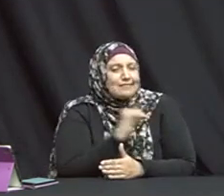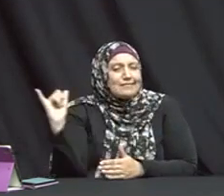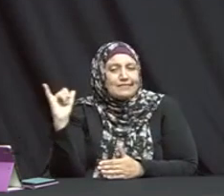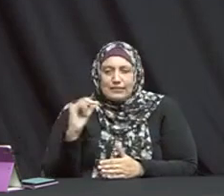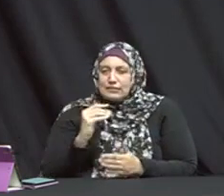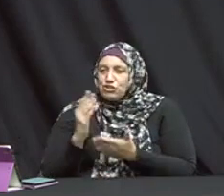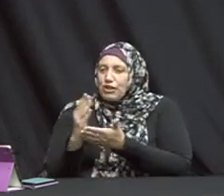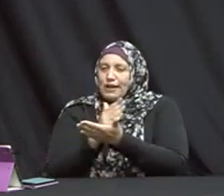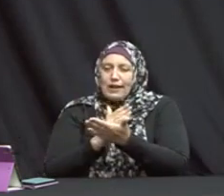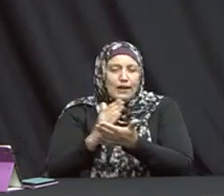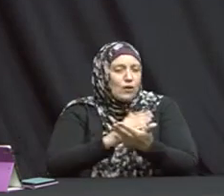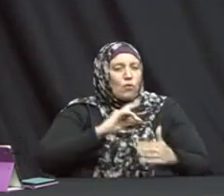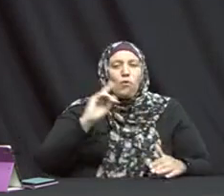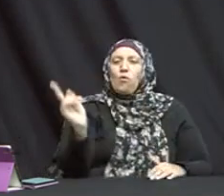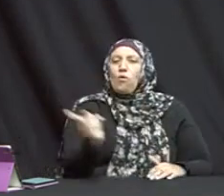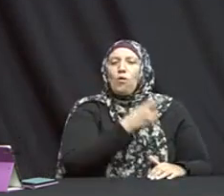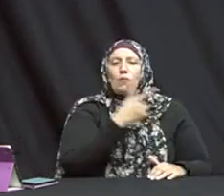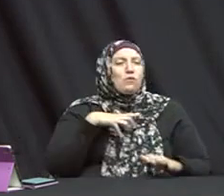بذنبهم